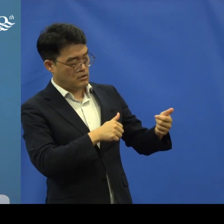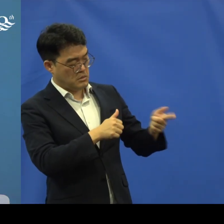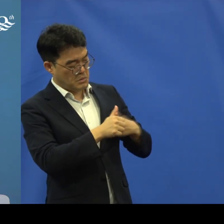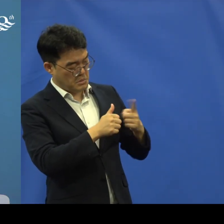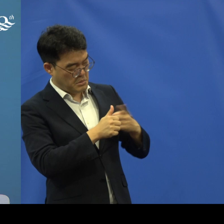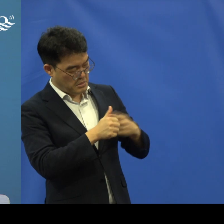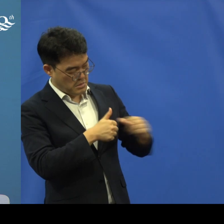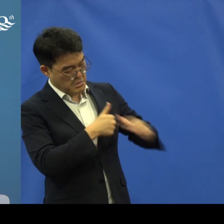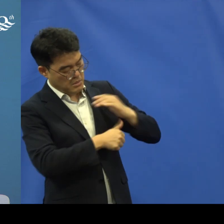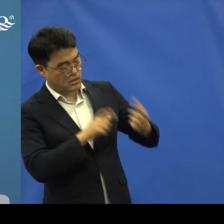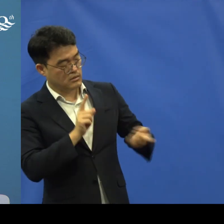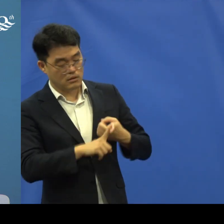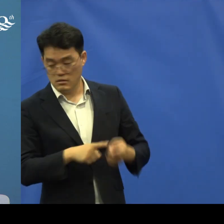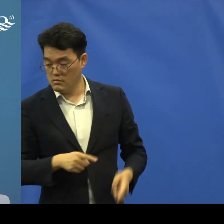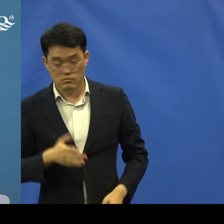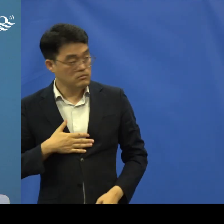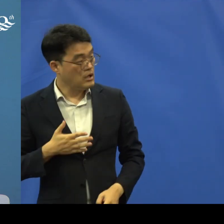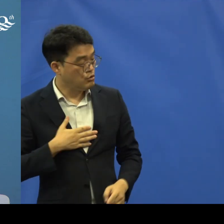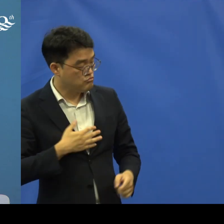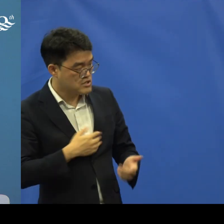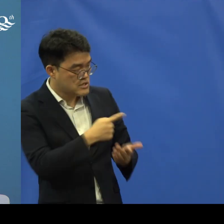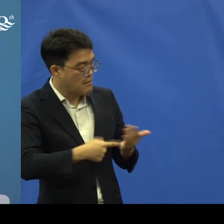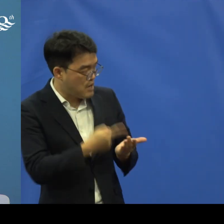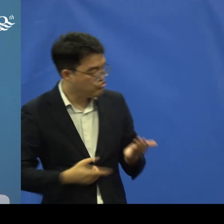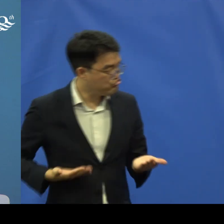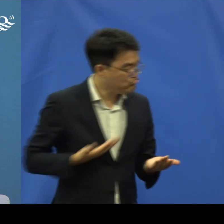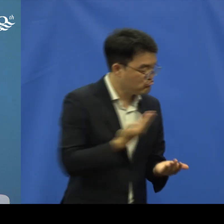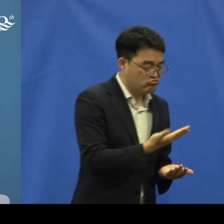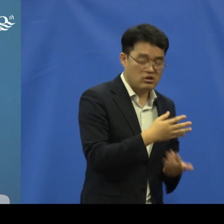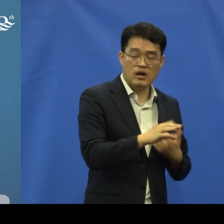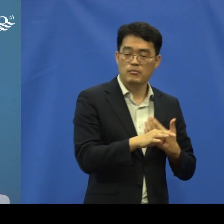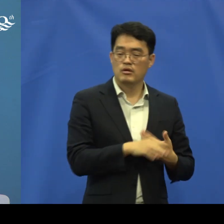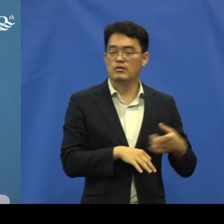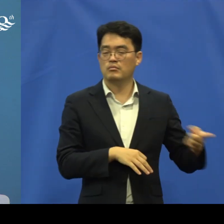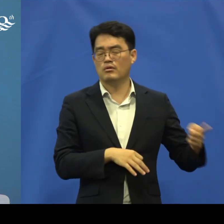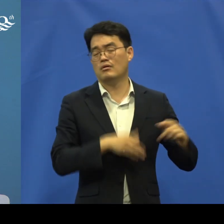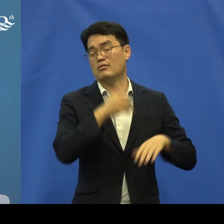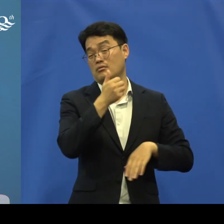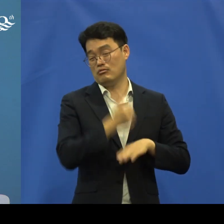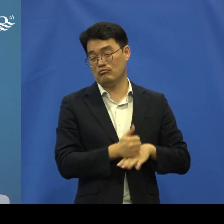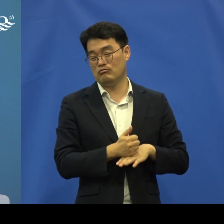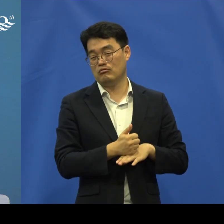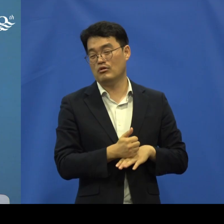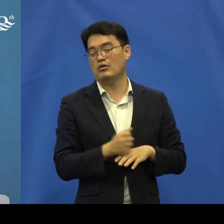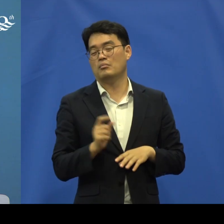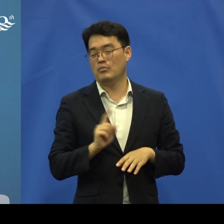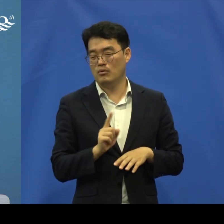됩니다. 여러분 모함하면 누구를 떠올립니까? 예수님이에요.